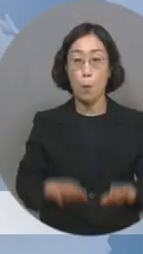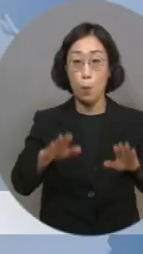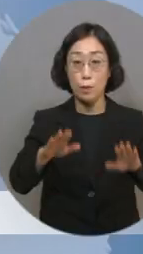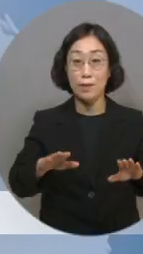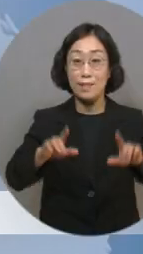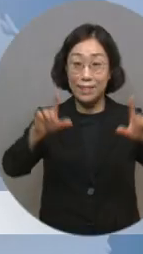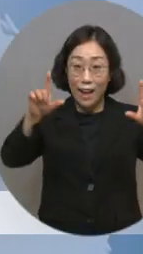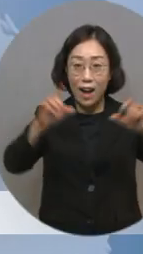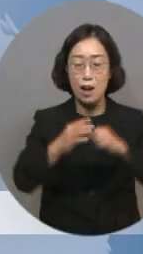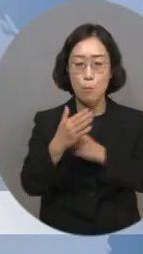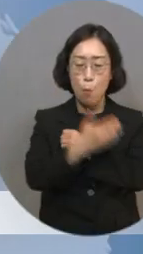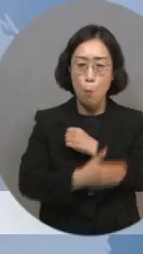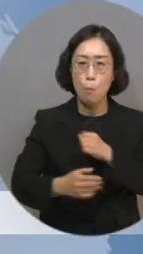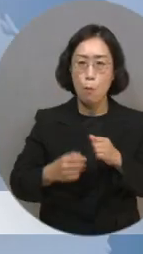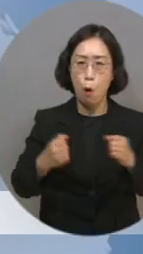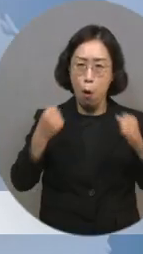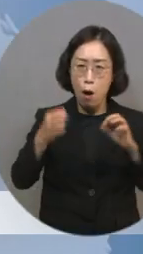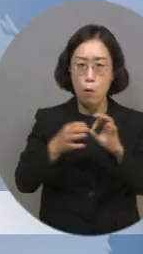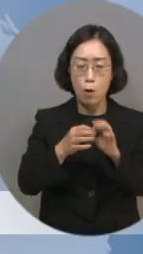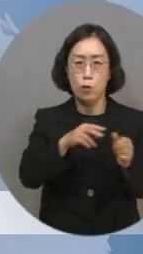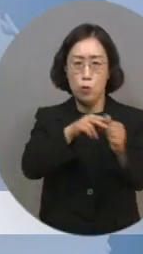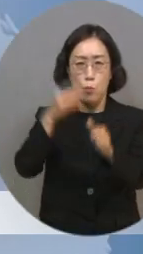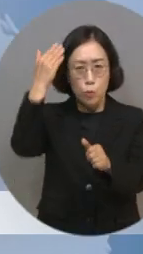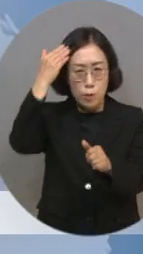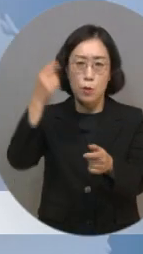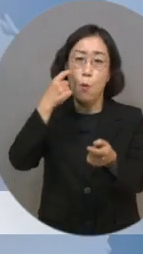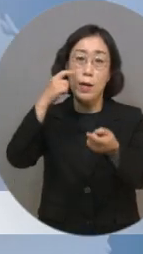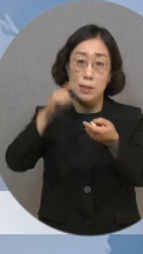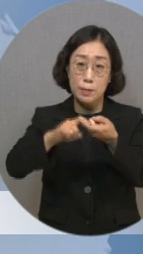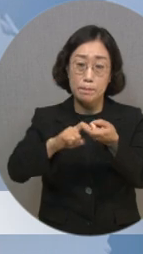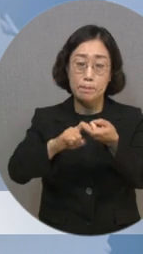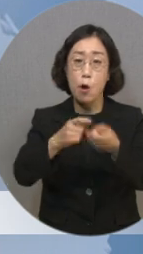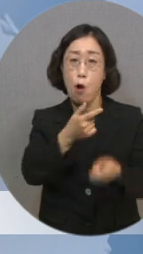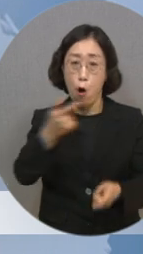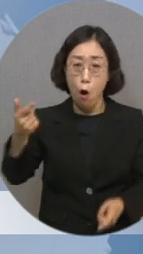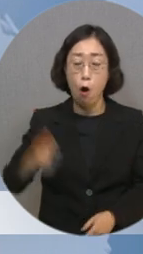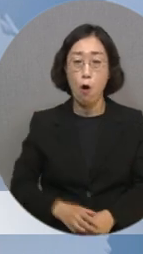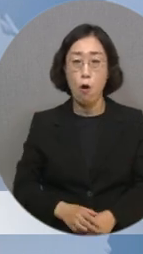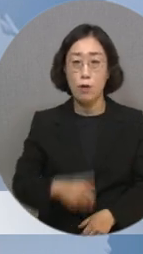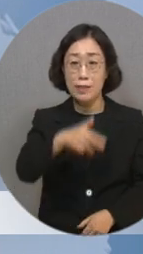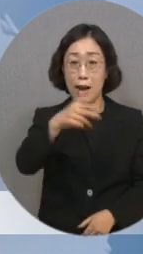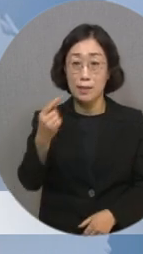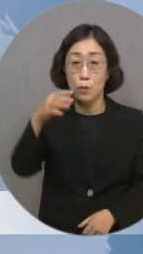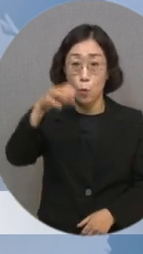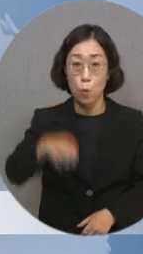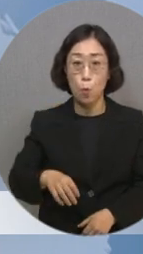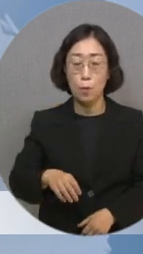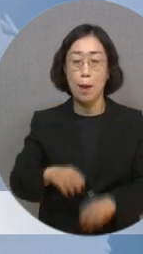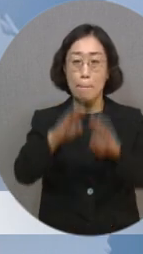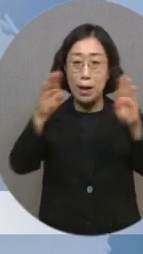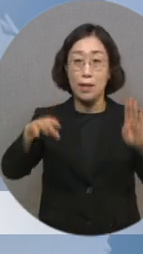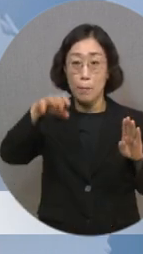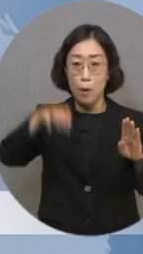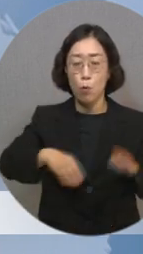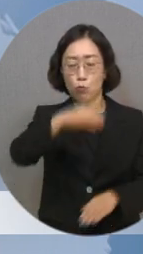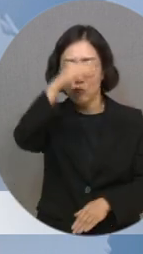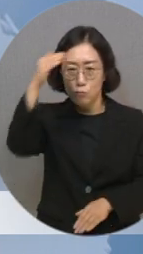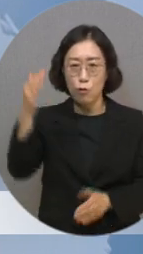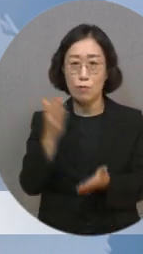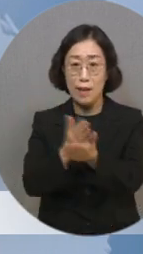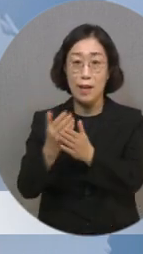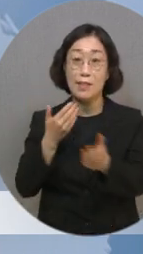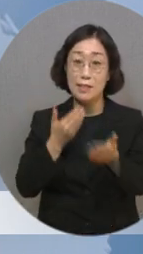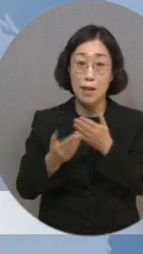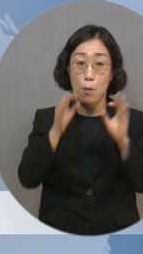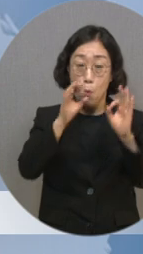현대시대 건강정보에 대한 관심이 매우 높은데요. 장흥에서 열린 통합의학박람회가 다양한 볼거리와